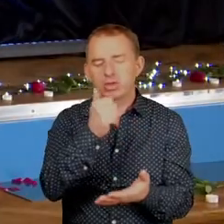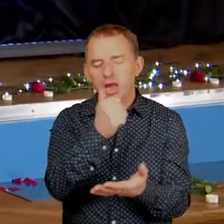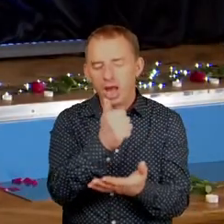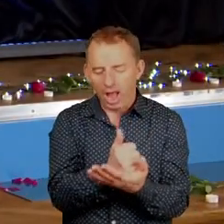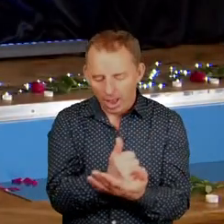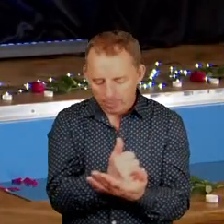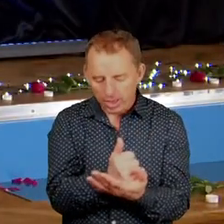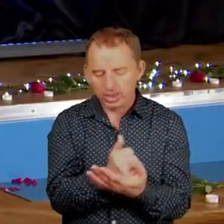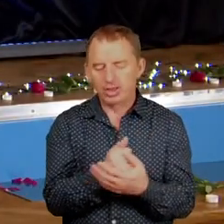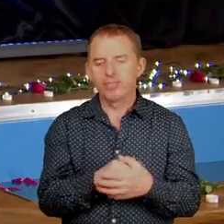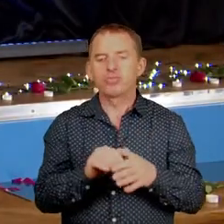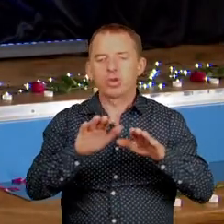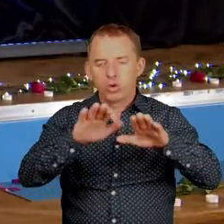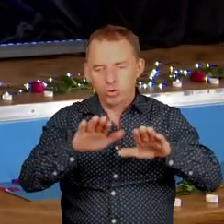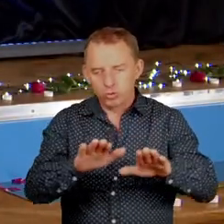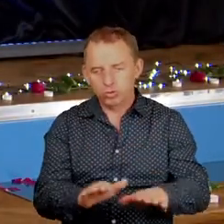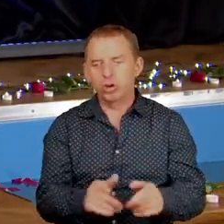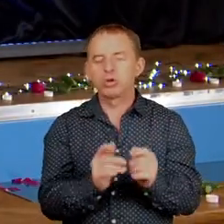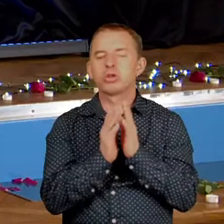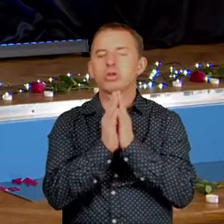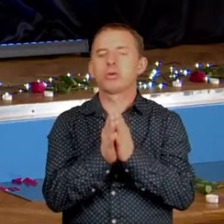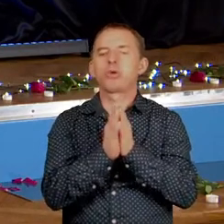You may be seated, please. Usiądźcie, proszę.